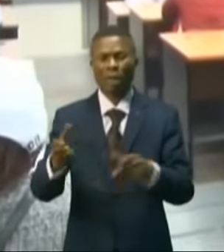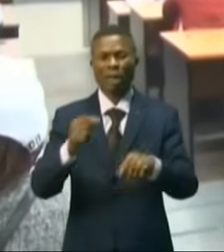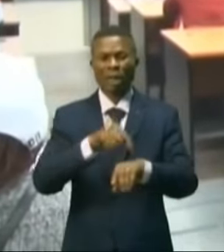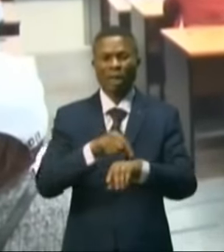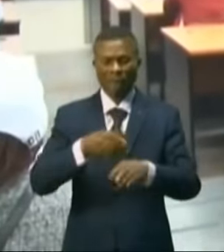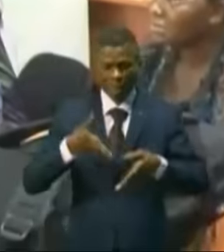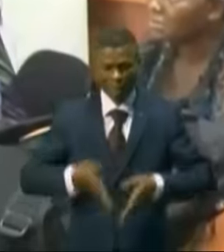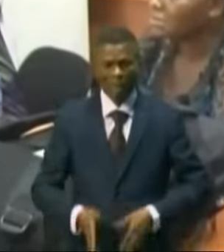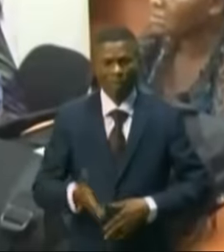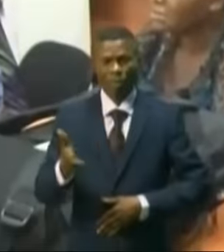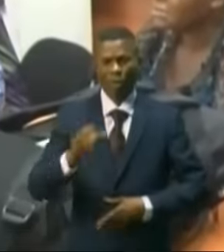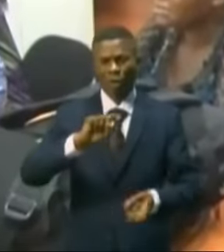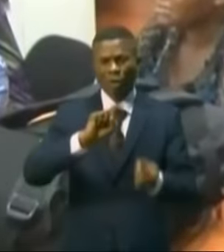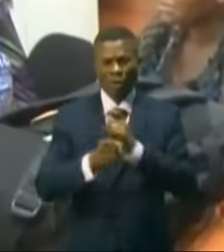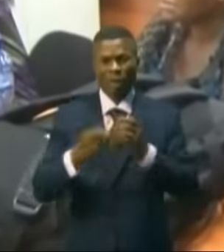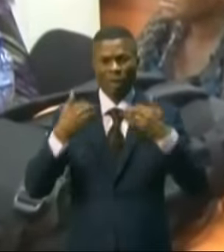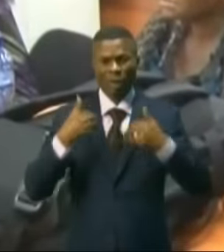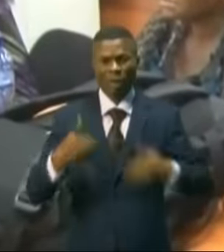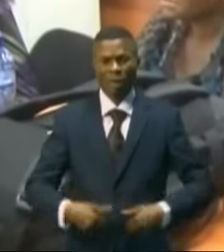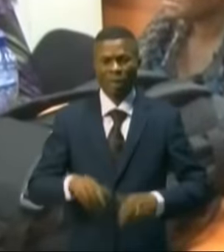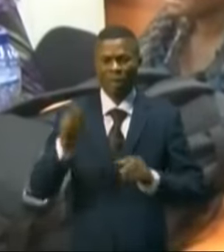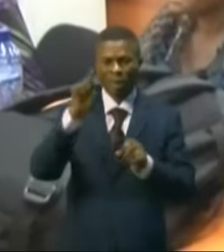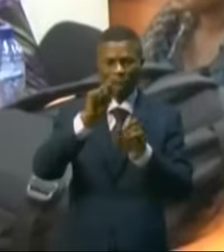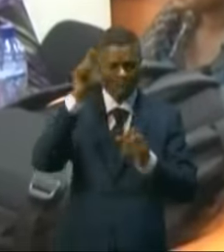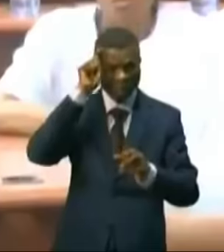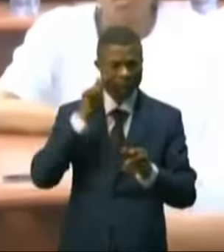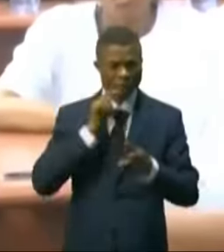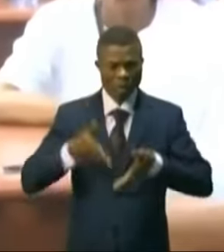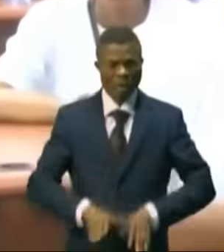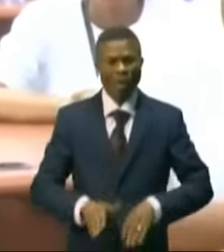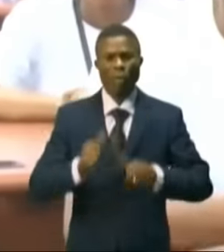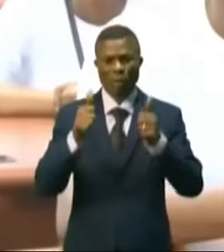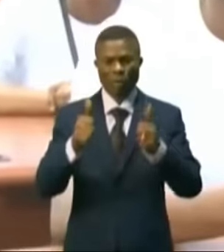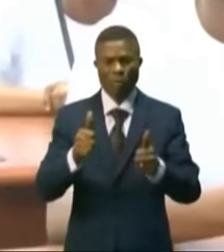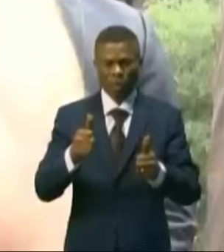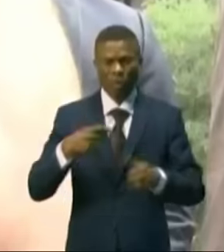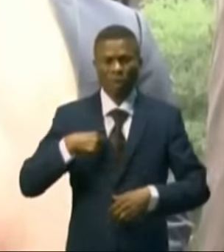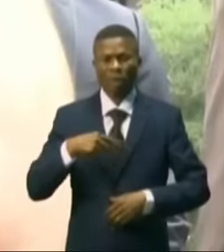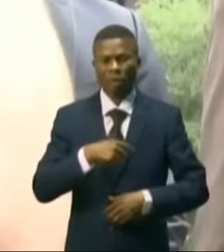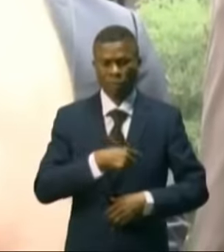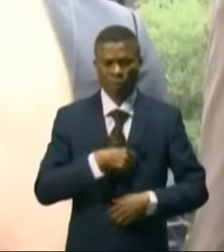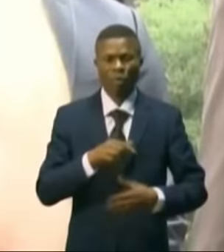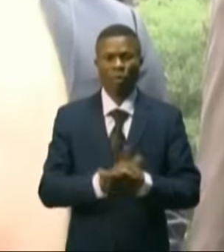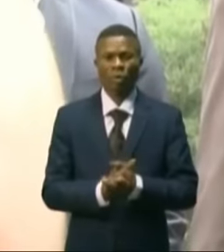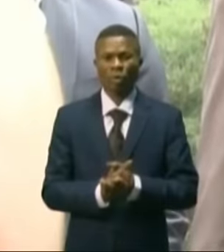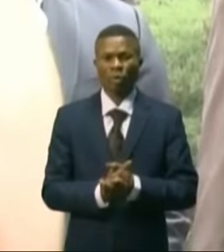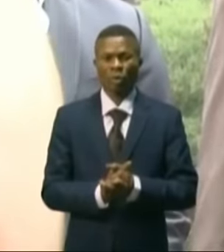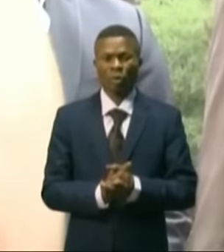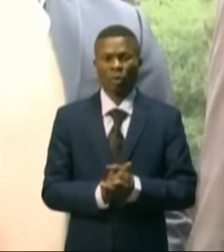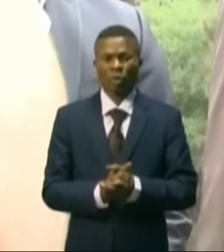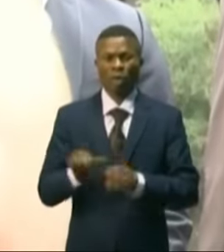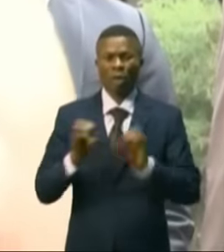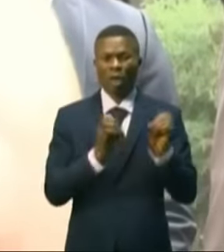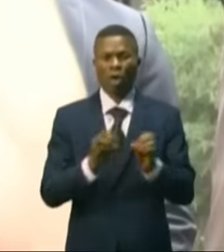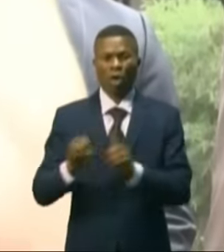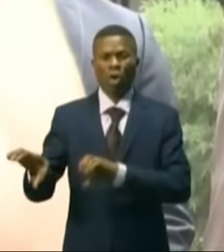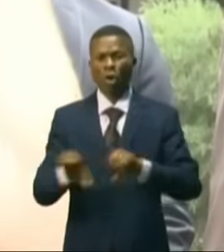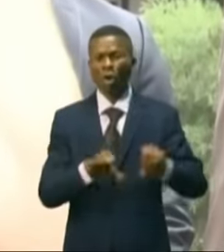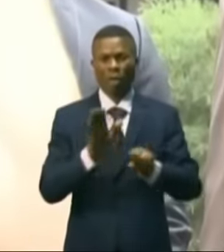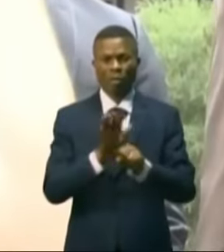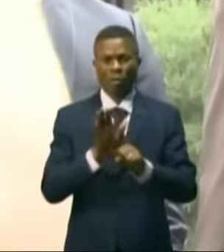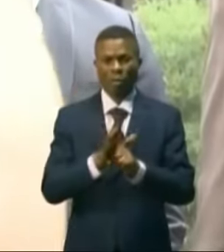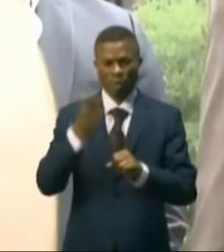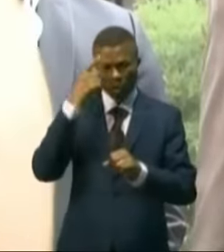maternelle en vue d'améliorer la santé sexuelle et de la reproduction. Nous avons des grandes activités à mener dans le cadre de la